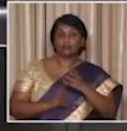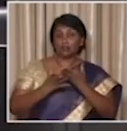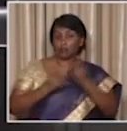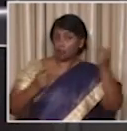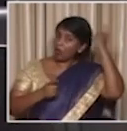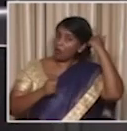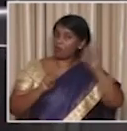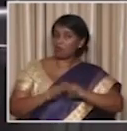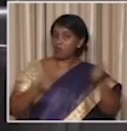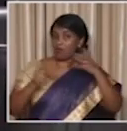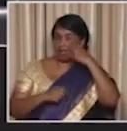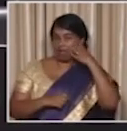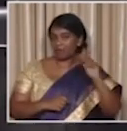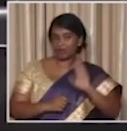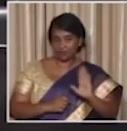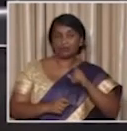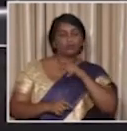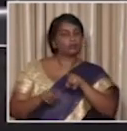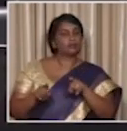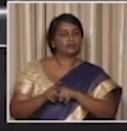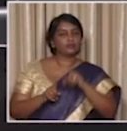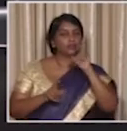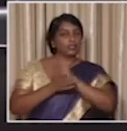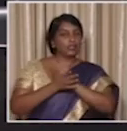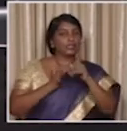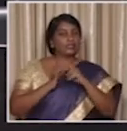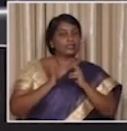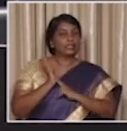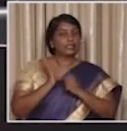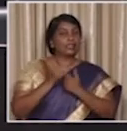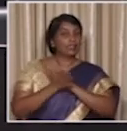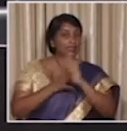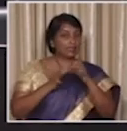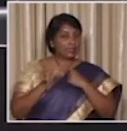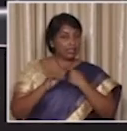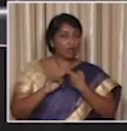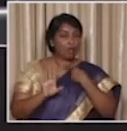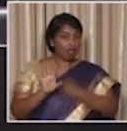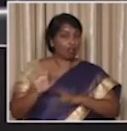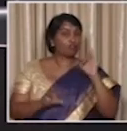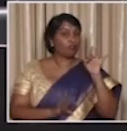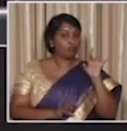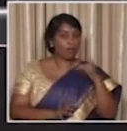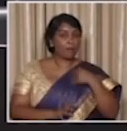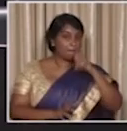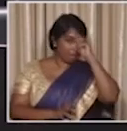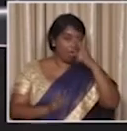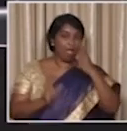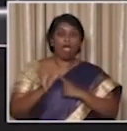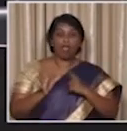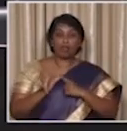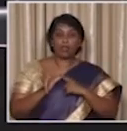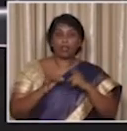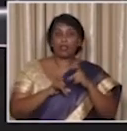ඔලු කට්ට ඒක අමතක කරන්න එපා ඒ නිසා මේ චින්තක මාය තුන්නලා ඔය ක්‍රිකට් ක්‍රීඩාව මා අවුරුදු 15ක් මගේ මාමා ආනමඩුවේ දාමු